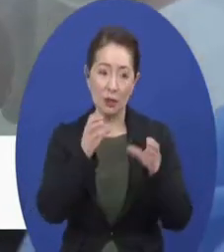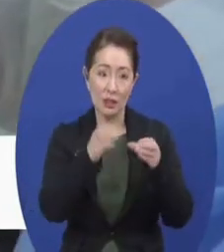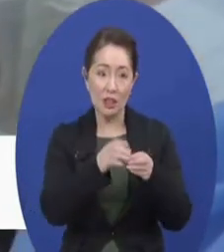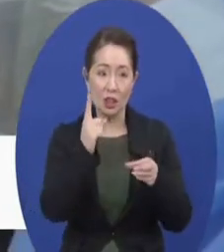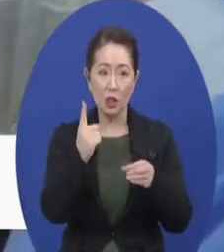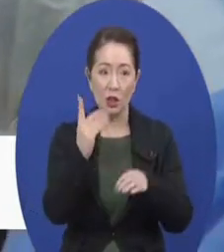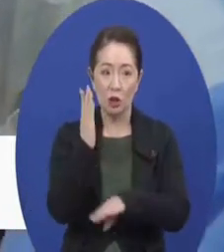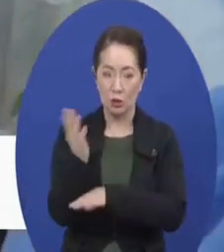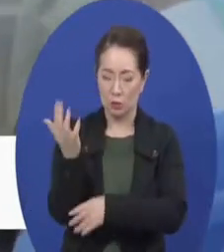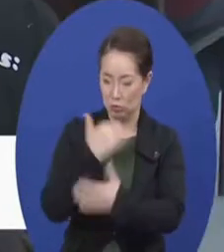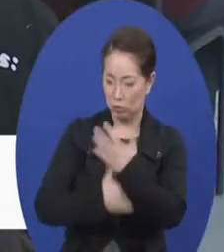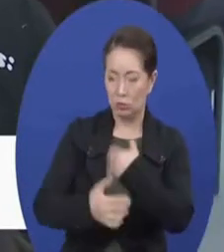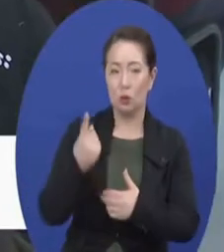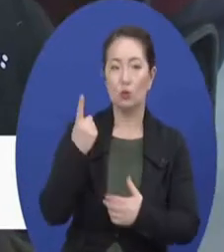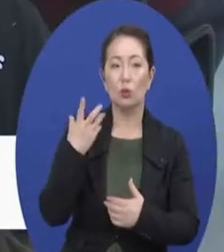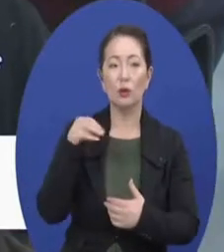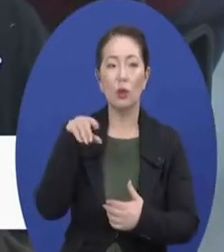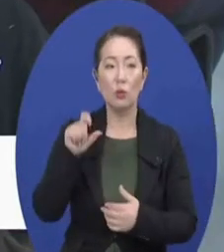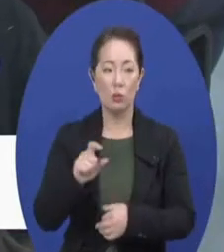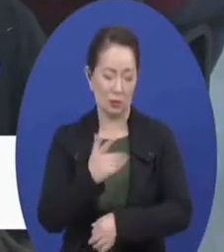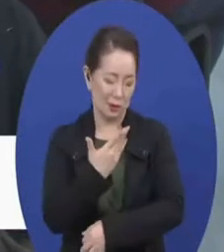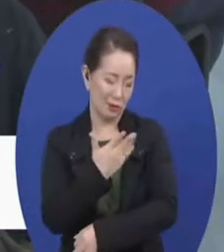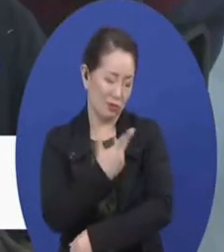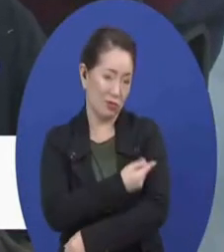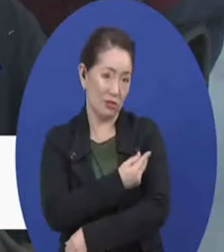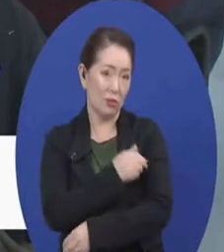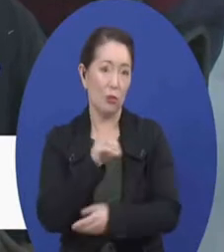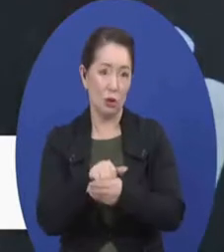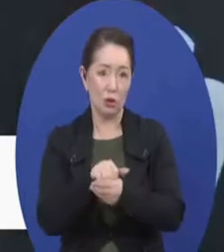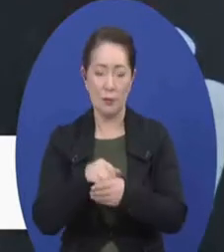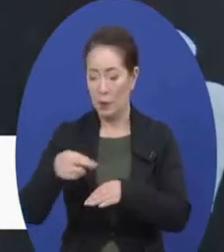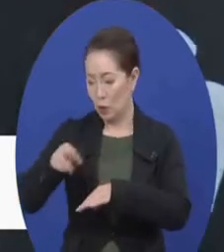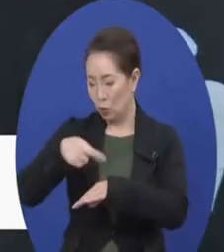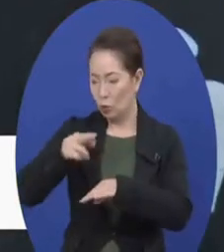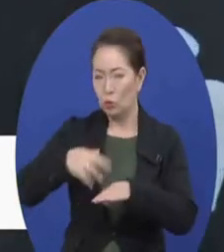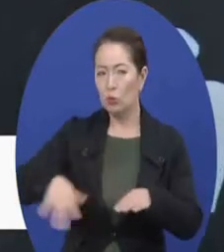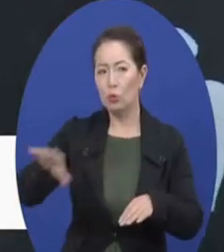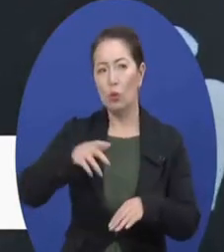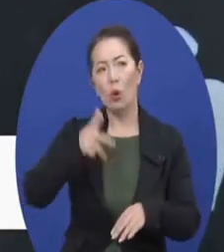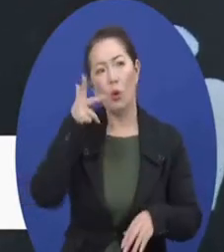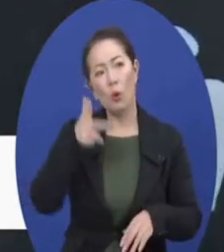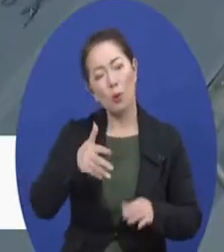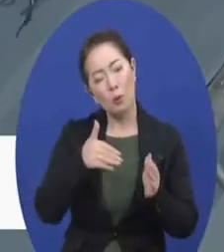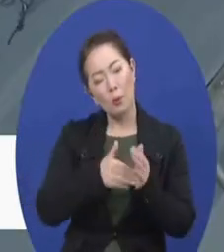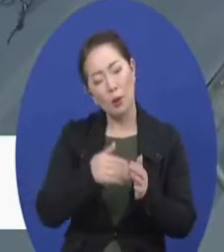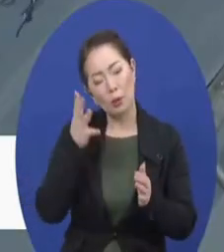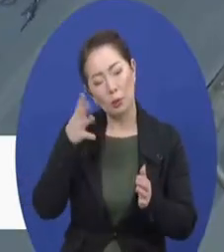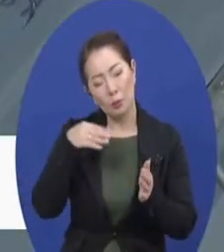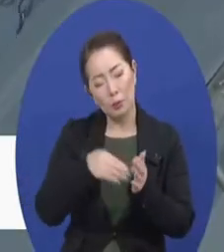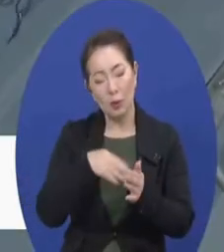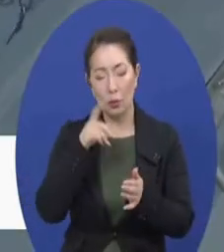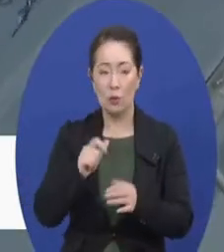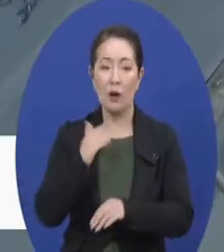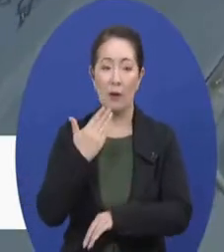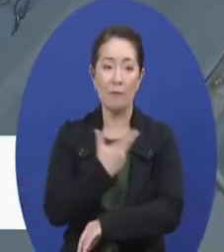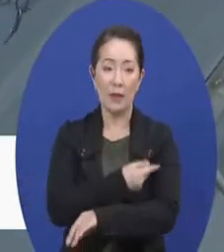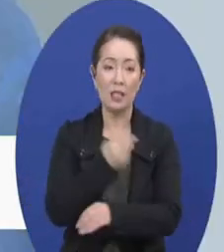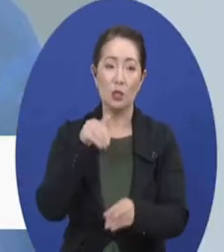цэгтлэхт өдөртөө 150 орчим иргэнийг дархлаажуулж байна. Харин дүүргийн хэмжээнд 3-4 мянган иргэн вакцин хийлгэж